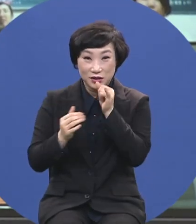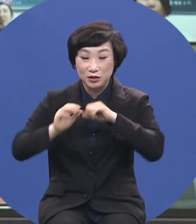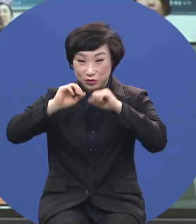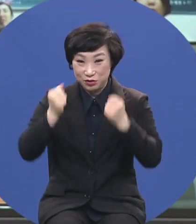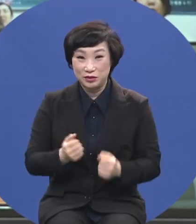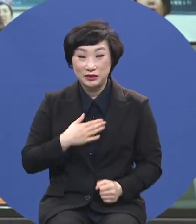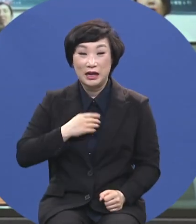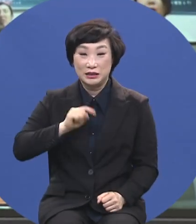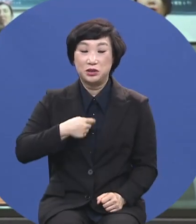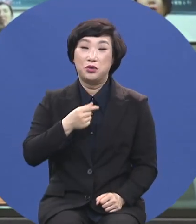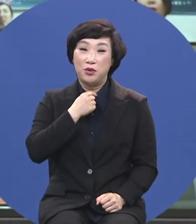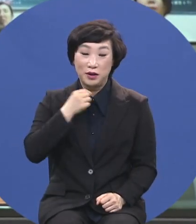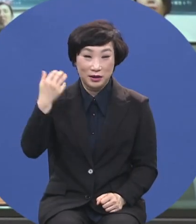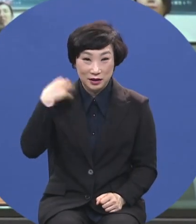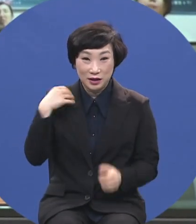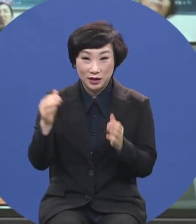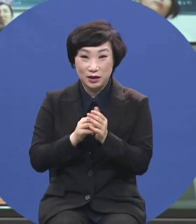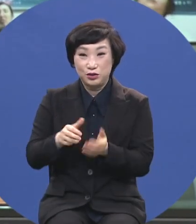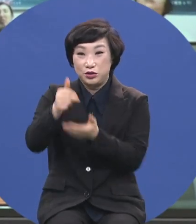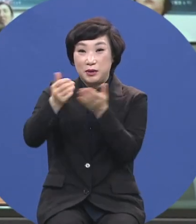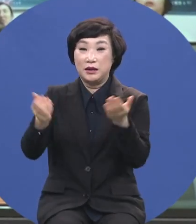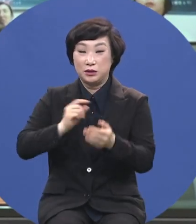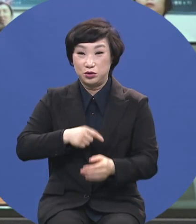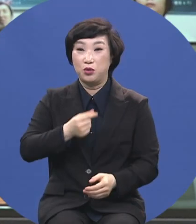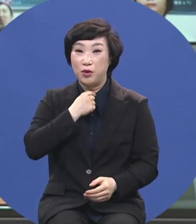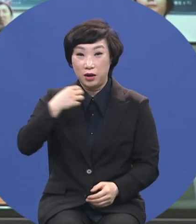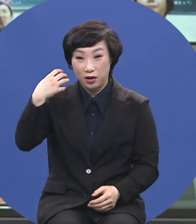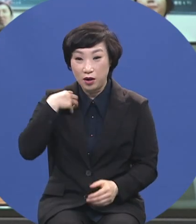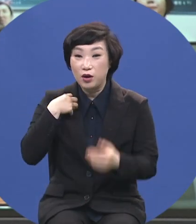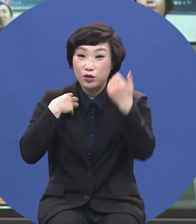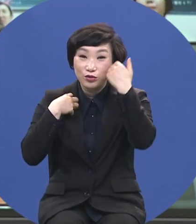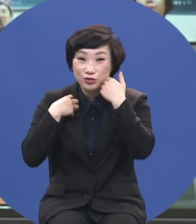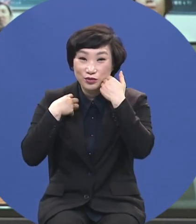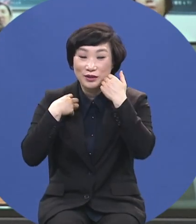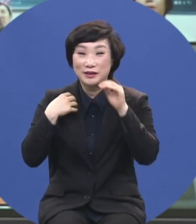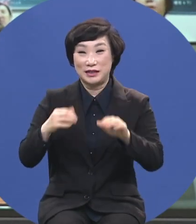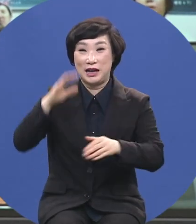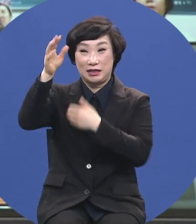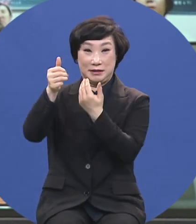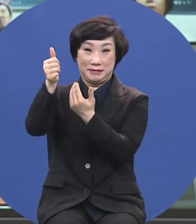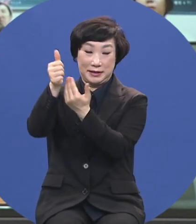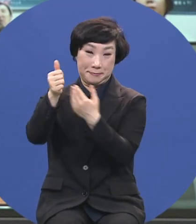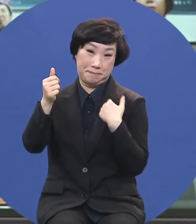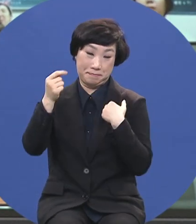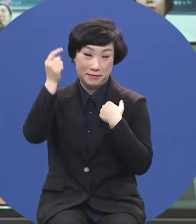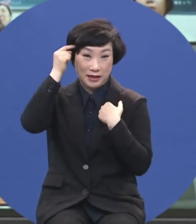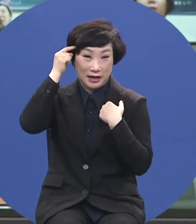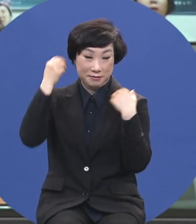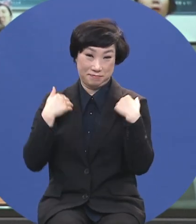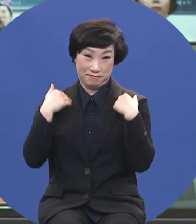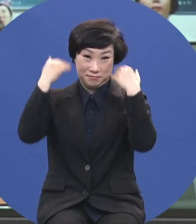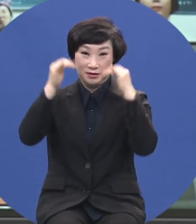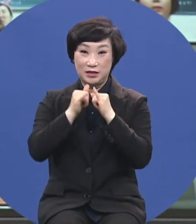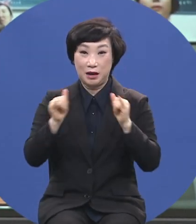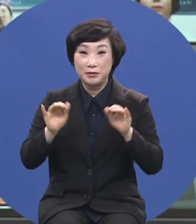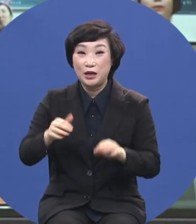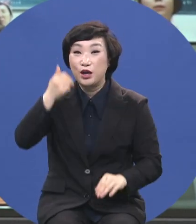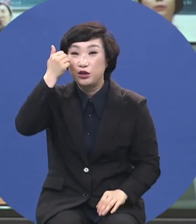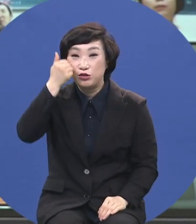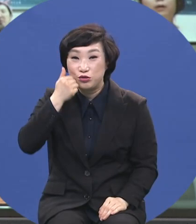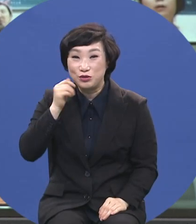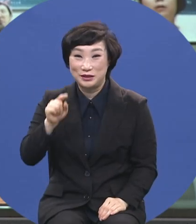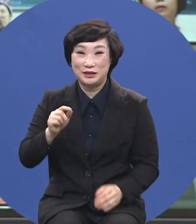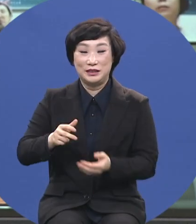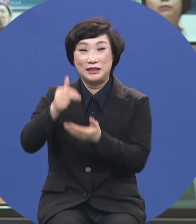되고, 주님 사역을 자원해서 할 수 있는 사람이 누구냐? 하나님 앞에 철든 사람이라고. 이 사람이 누구냐?